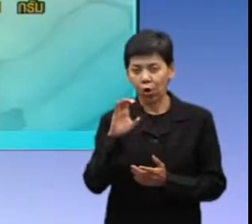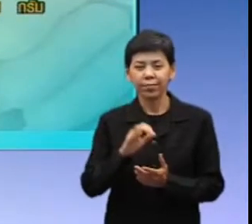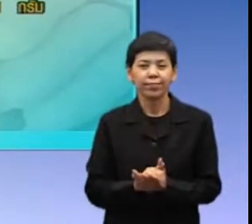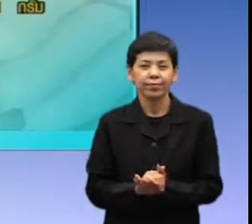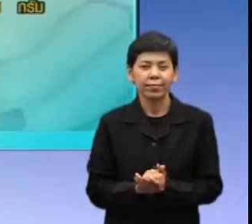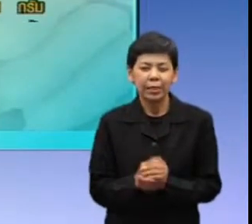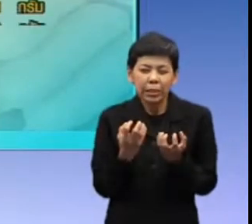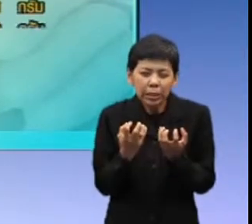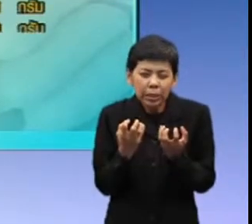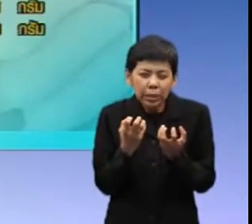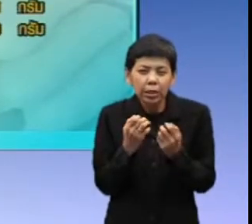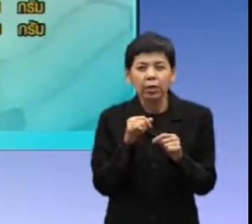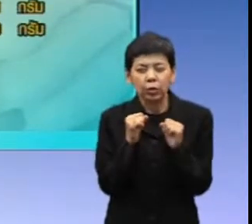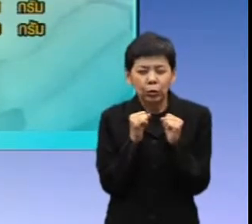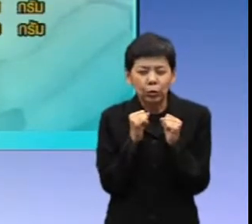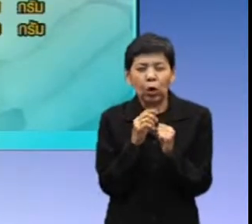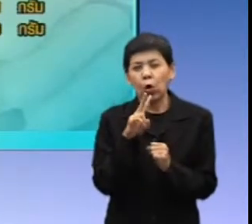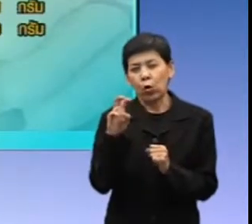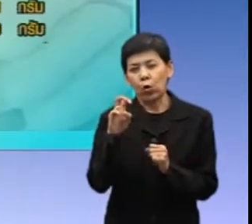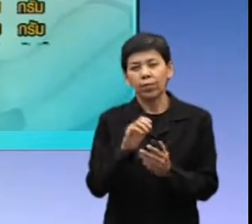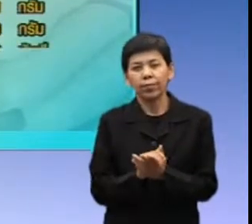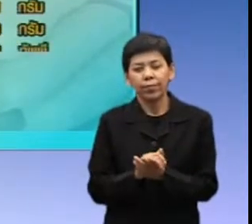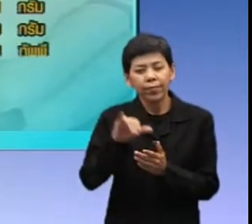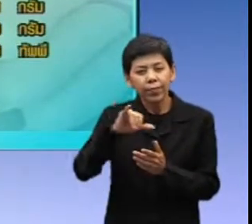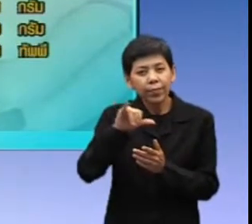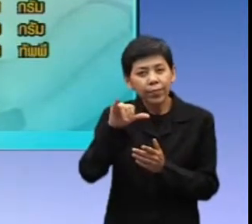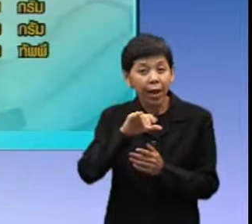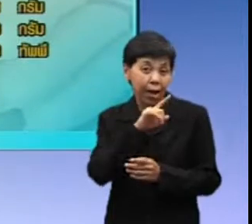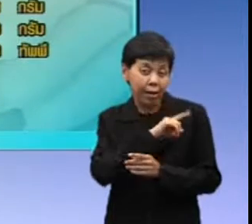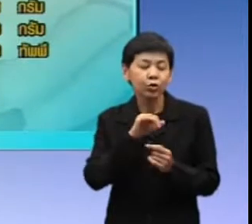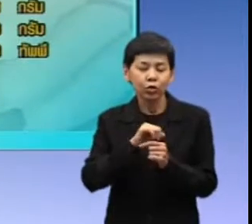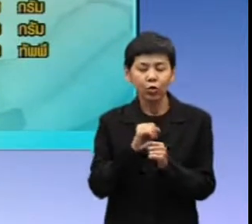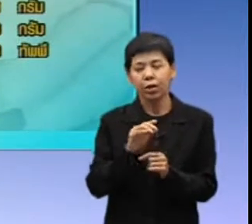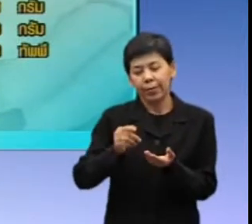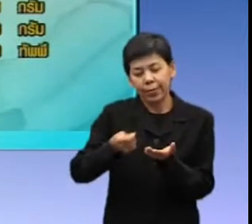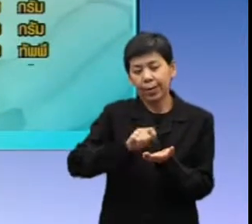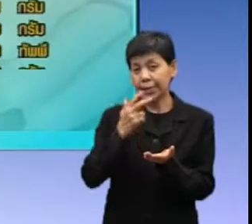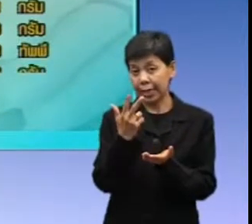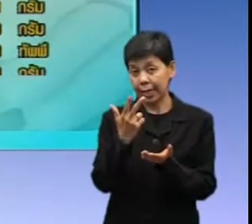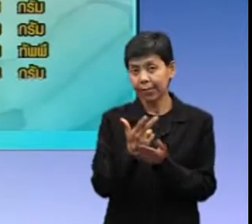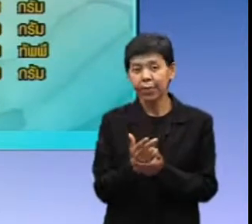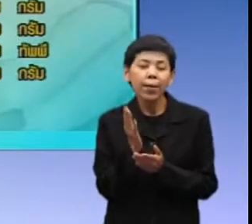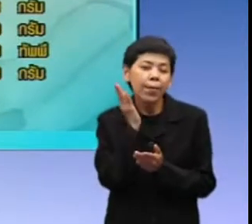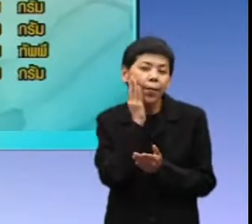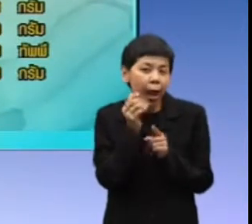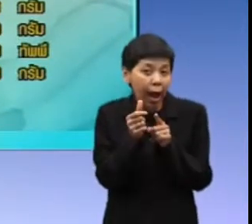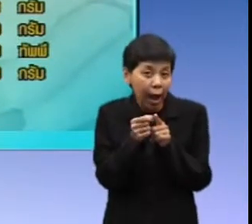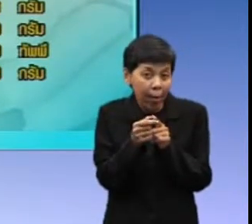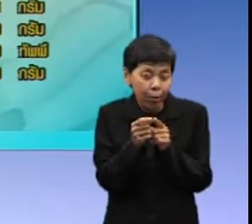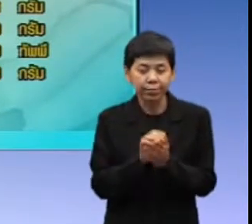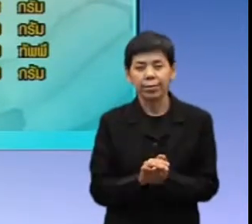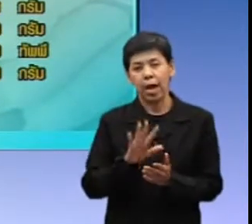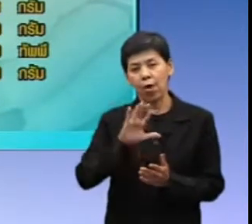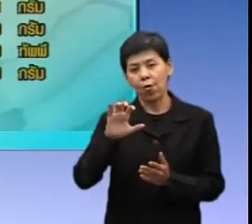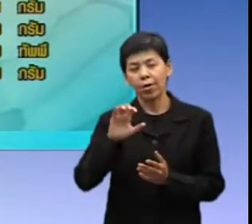รัมน้ำแข็ง200กรัมซีอิ๊วขาว3ทัพพีแป้งข้าวโพดหรือแป้งสา